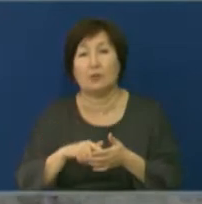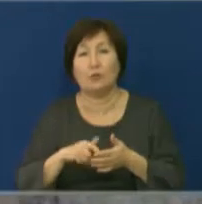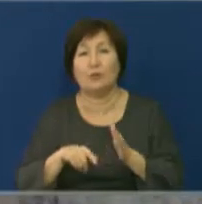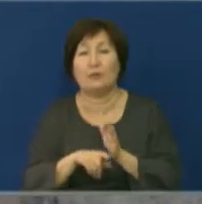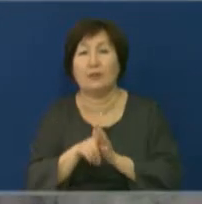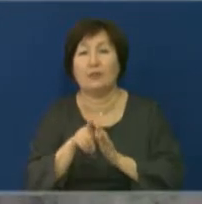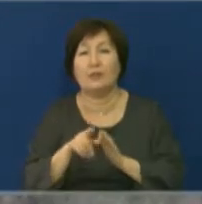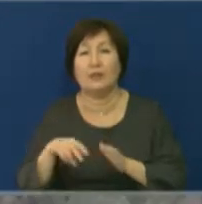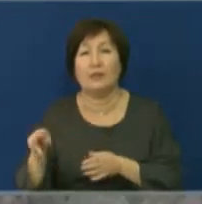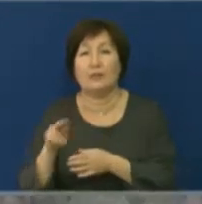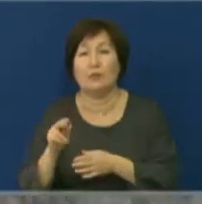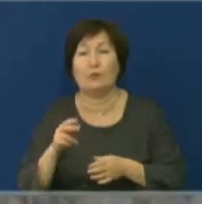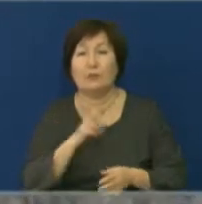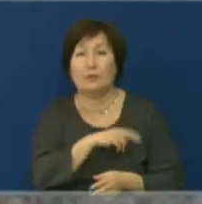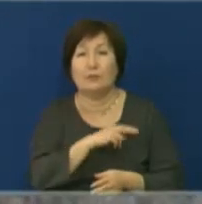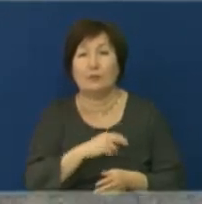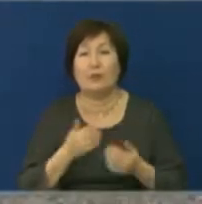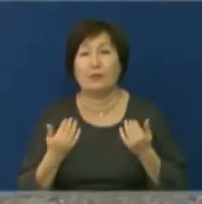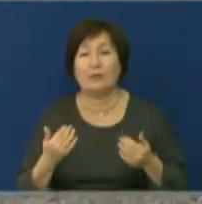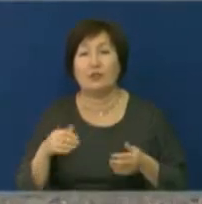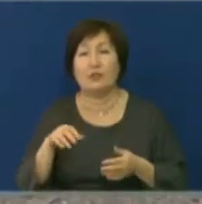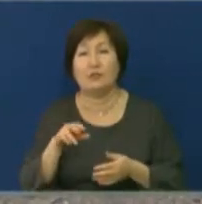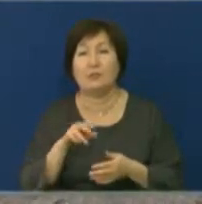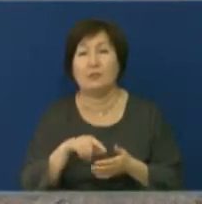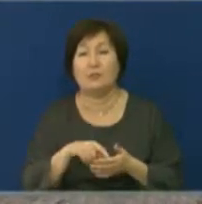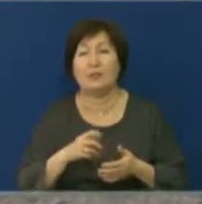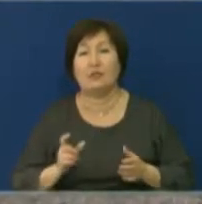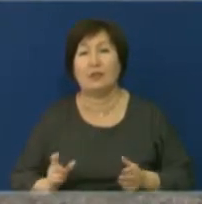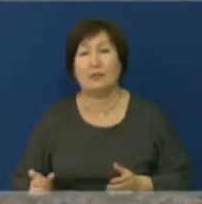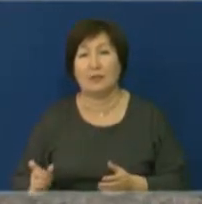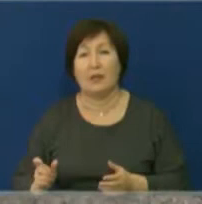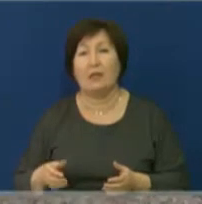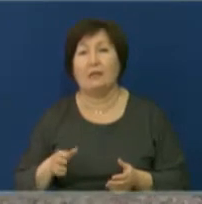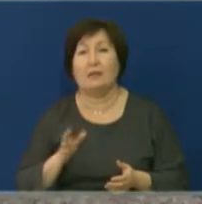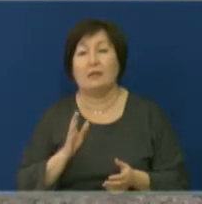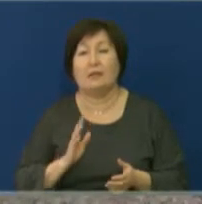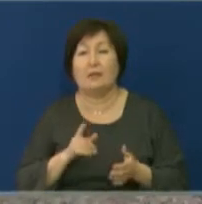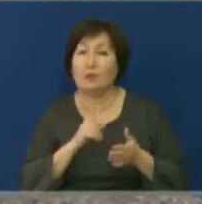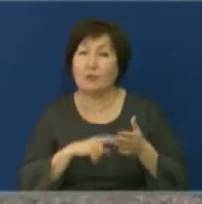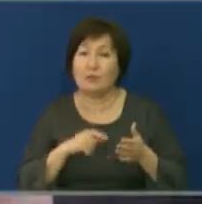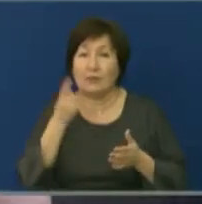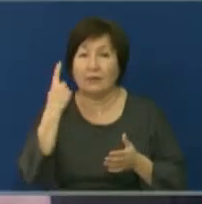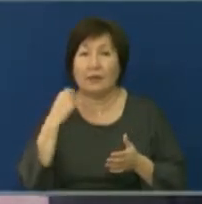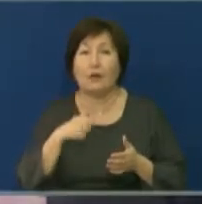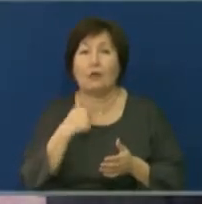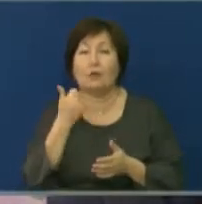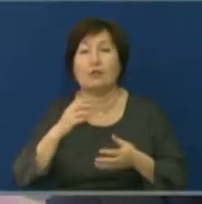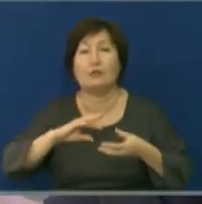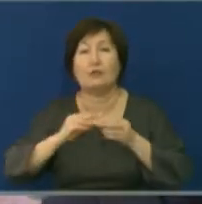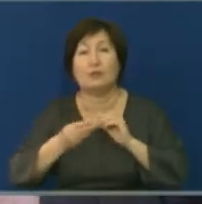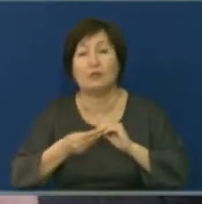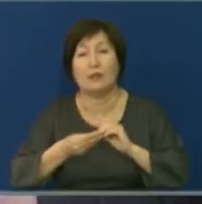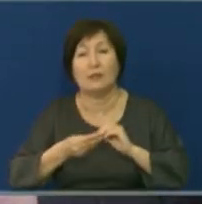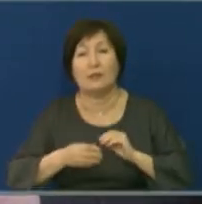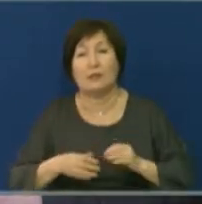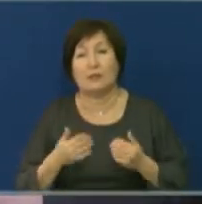работы. Сейчас семичане ожидают их скорейшего завершения и надеются на хорошие результаты. А вот сейчас начали